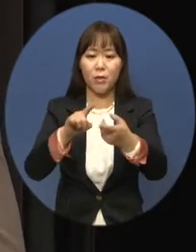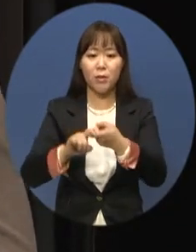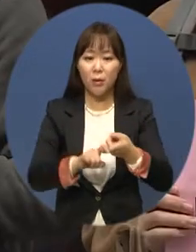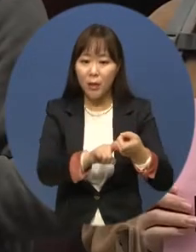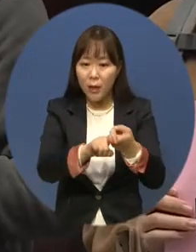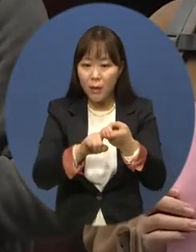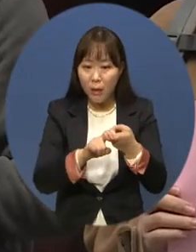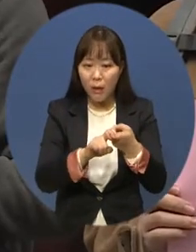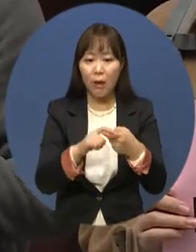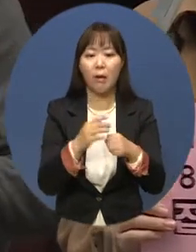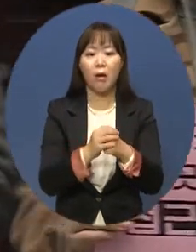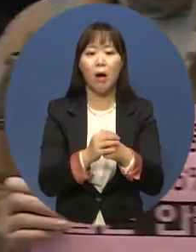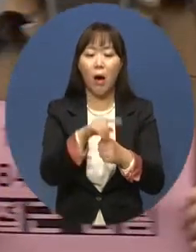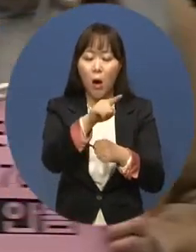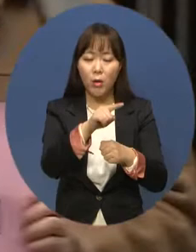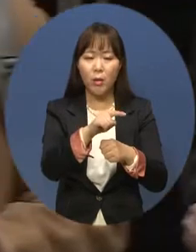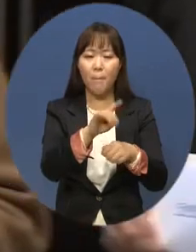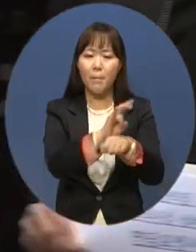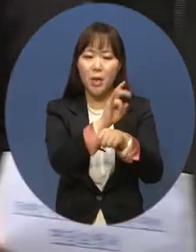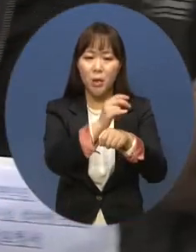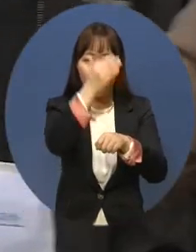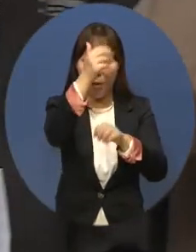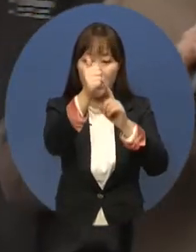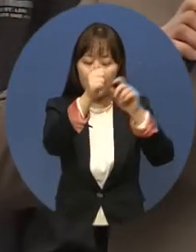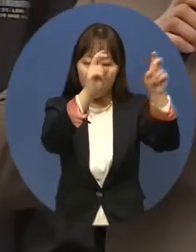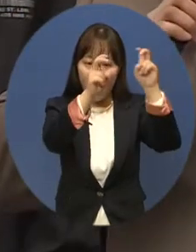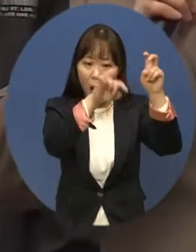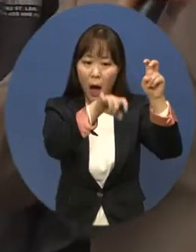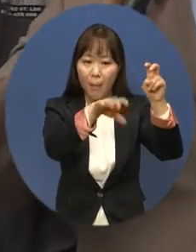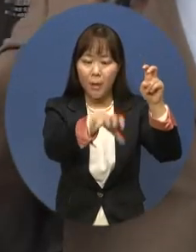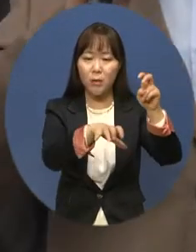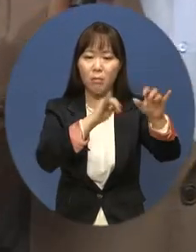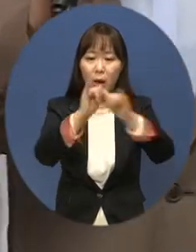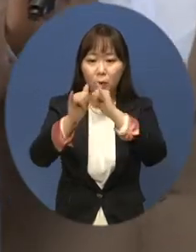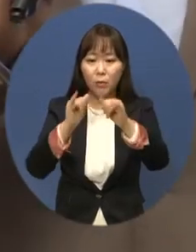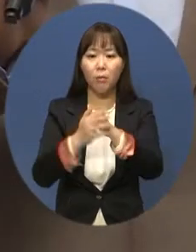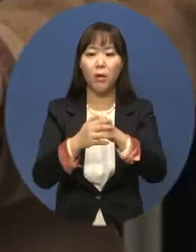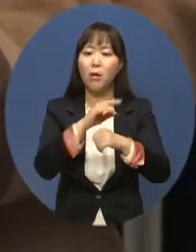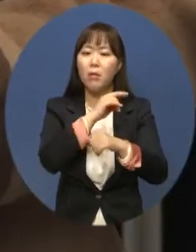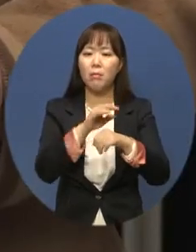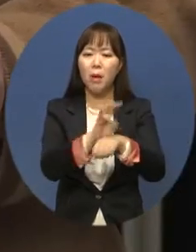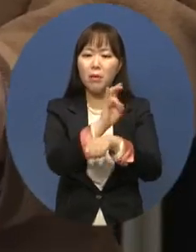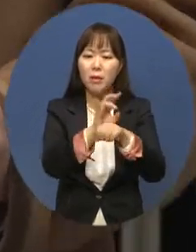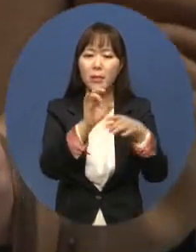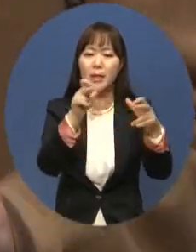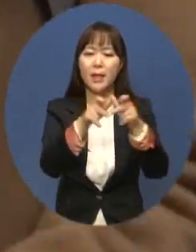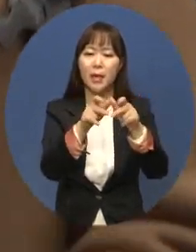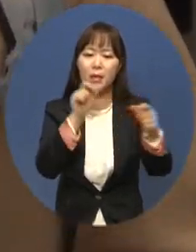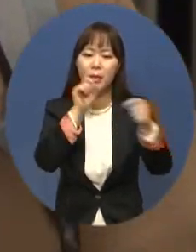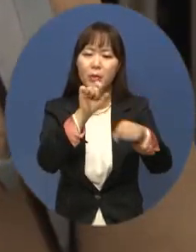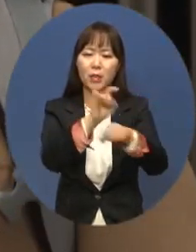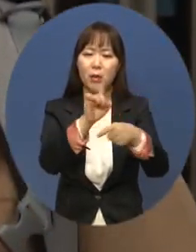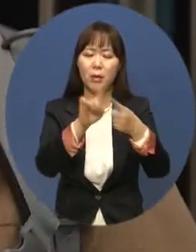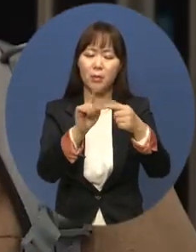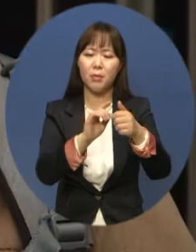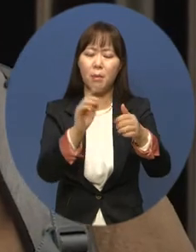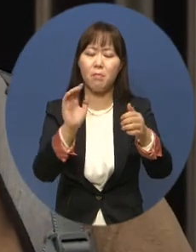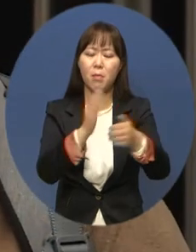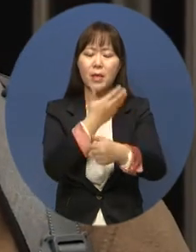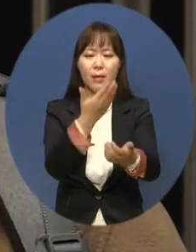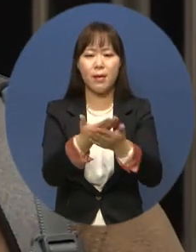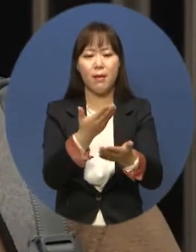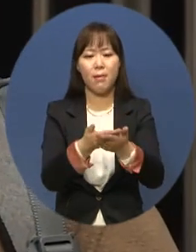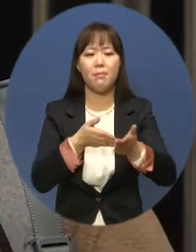추진연대는 A편의점 본사 앞에서 기자회견을 열고 편의점의 장애인 접근성을 보장하라고 목소리